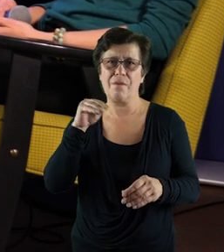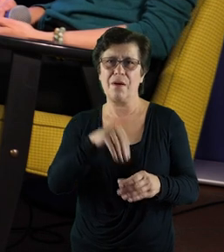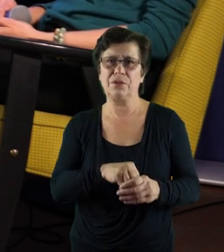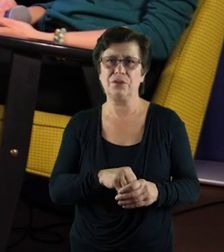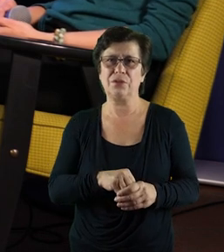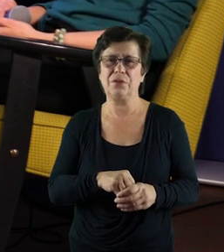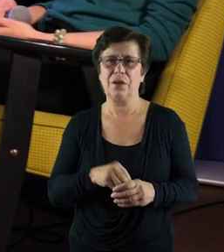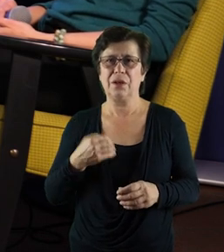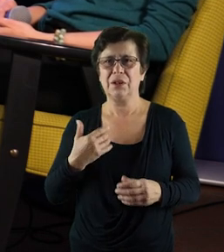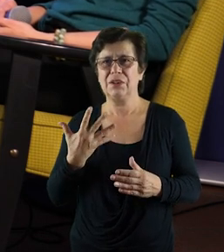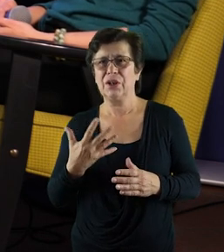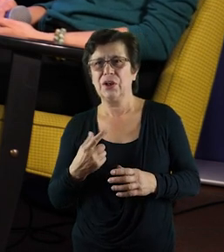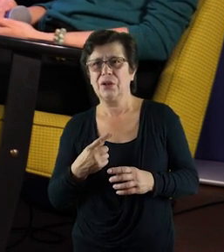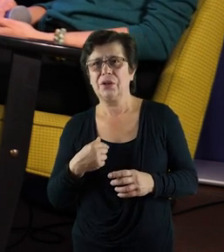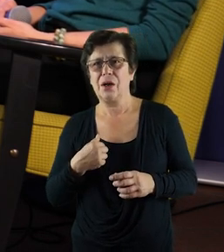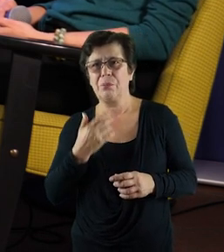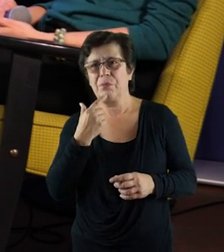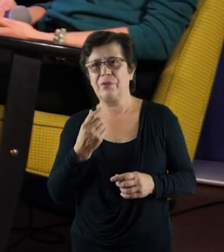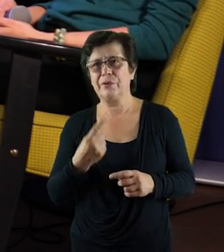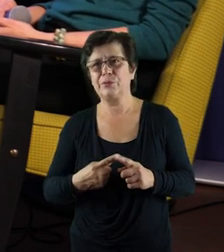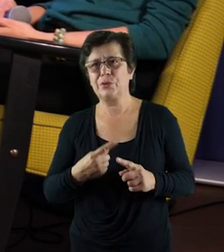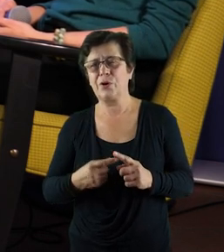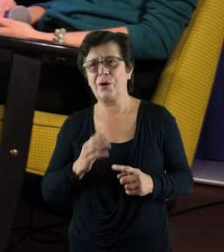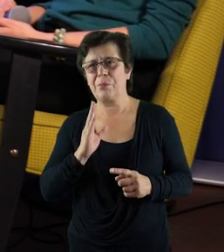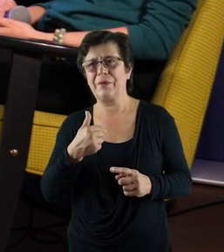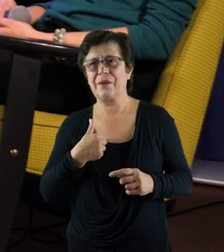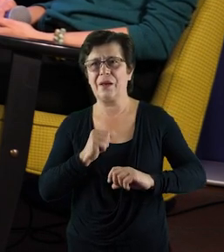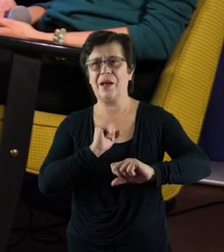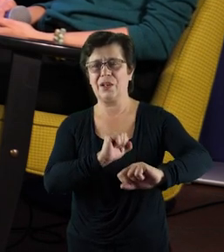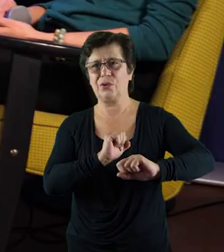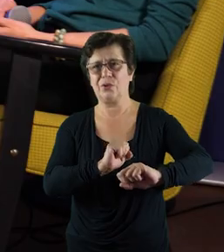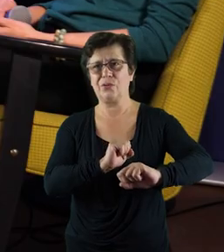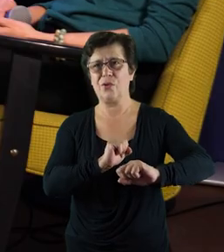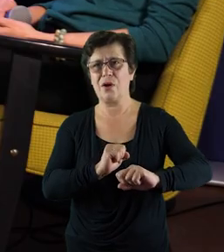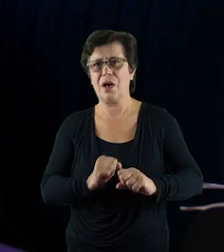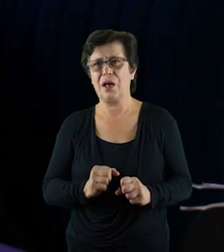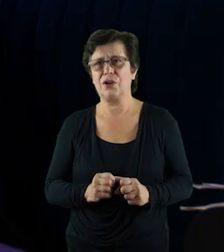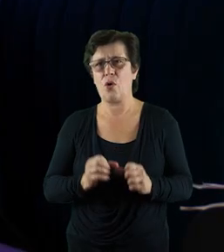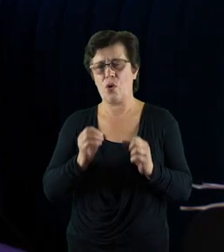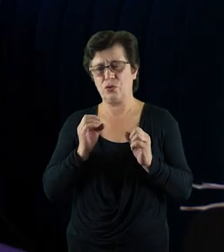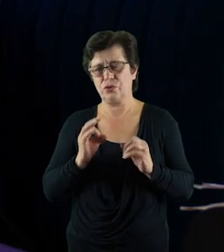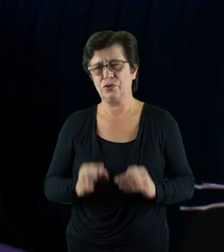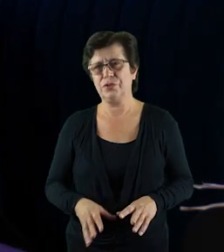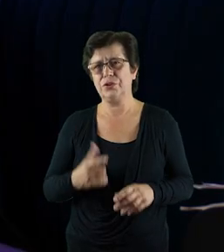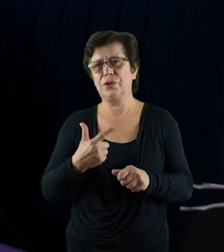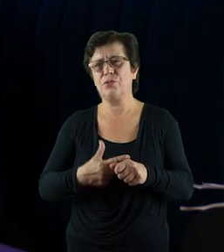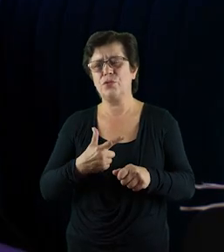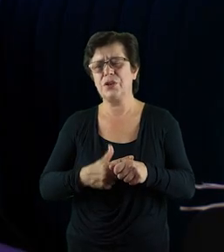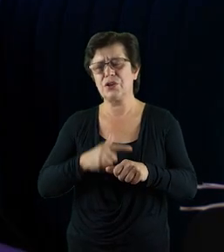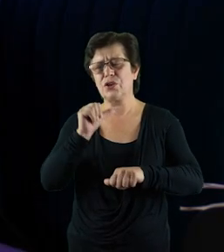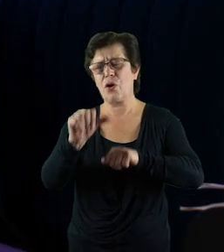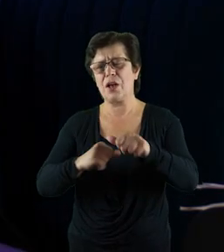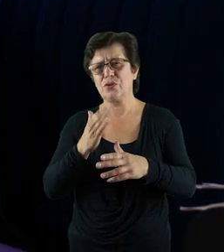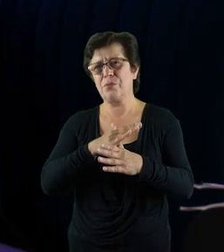to ja będę trochę jego adwokatem, bo oczywiście w dwudziestoleciu międzywojennym on był